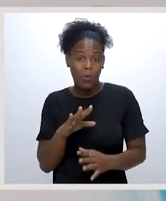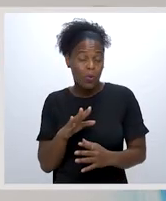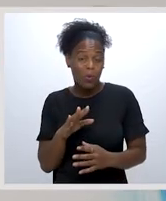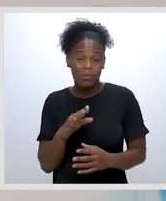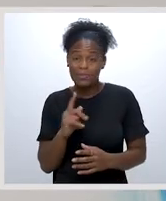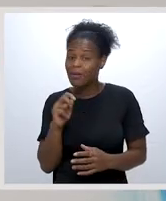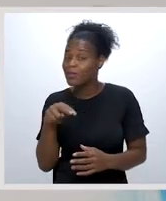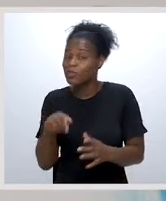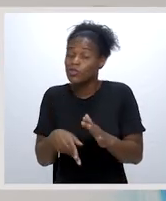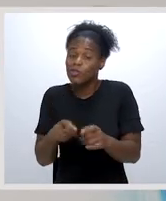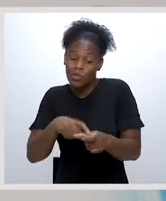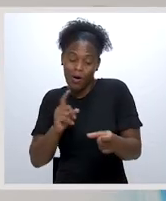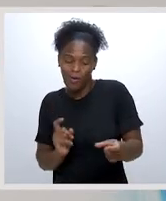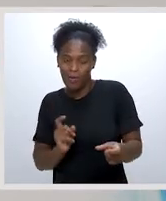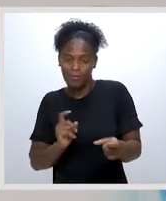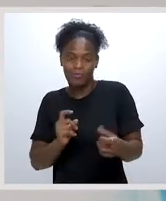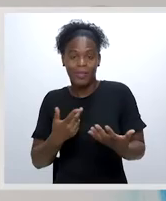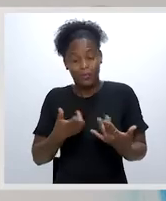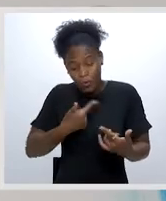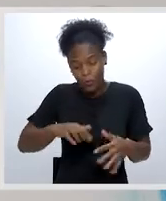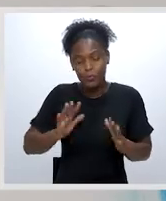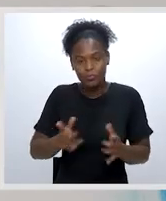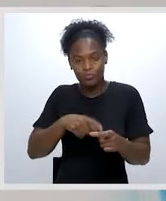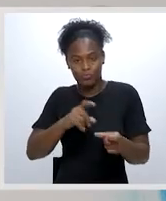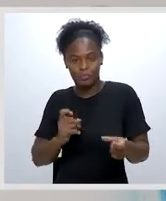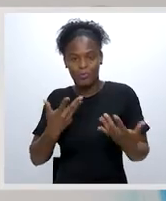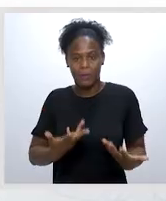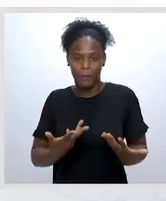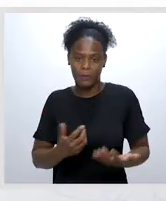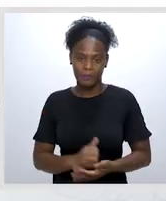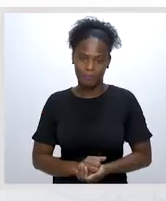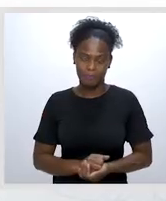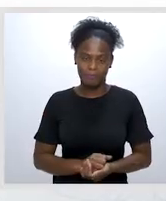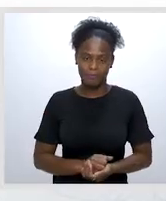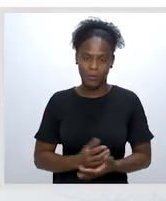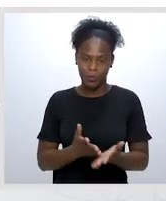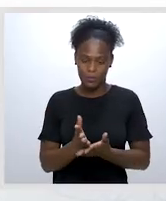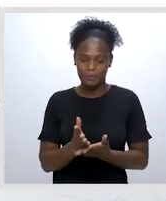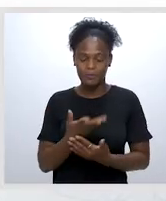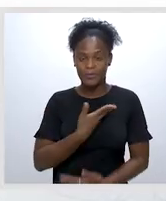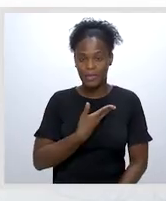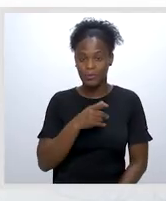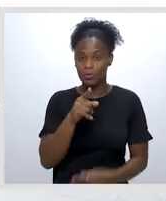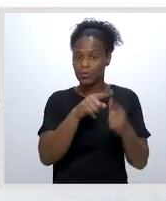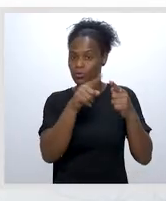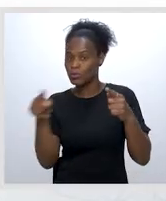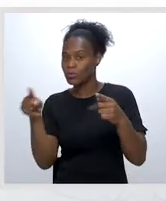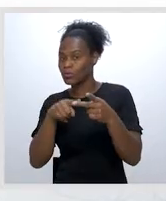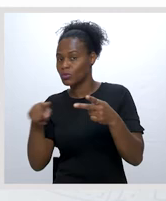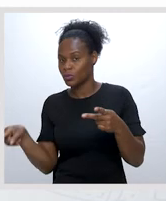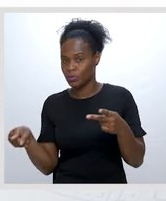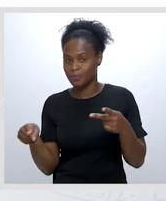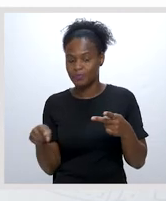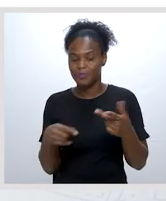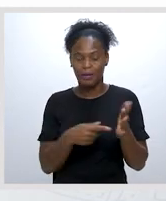sortir de ce magasin. On continue. D associe. 1.